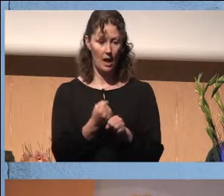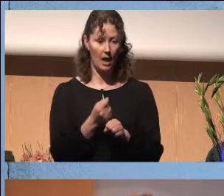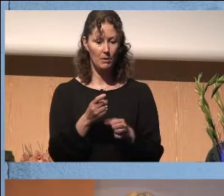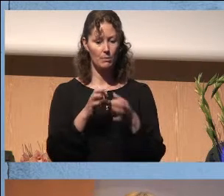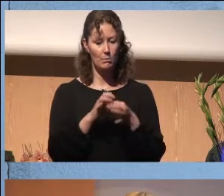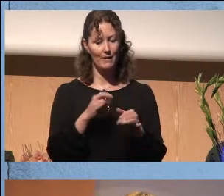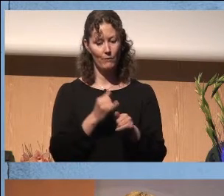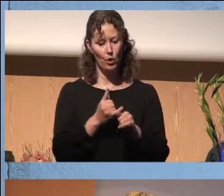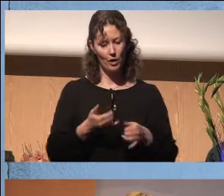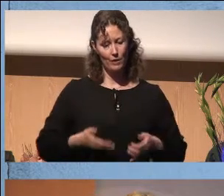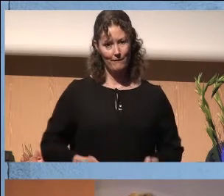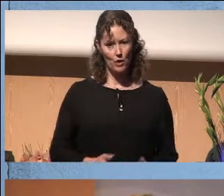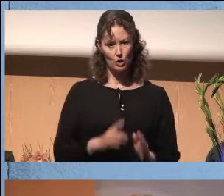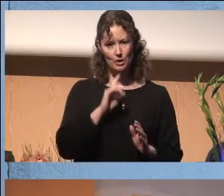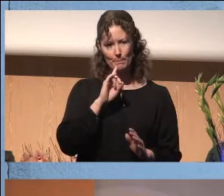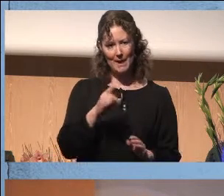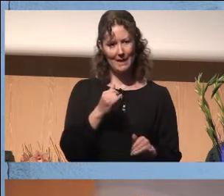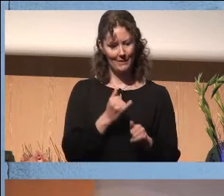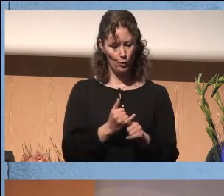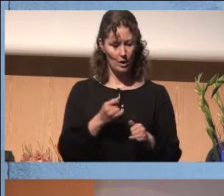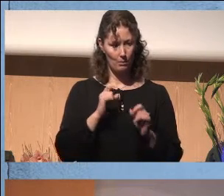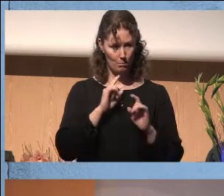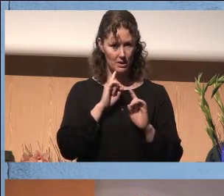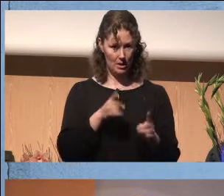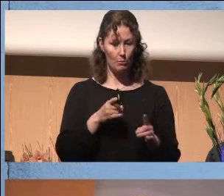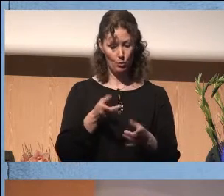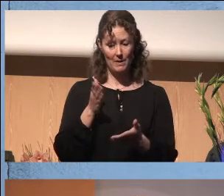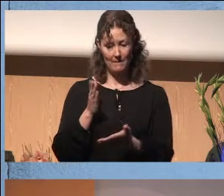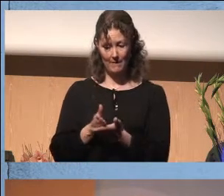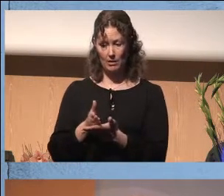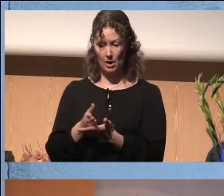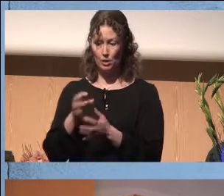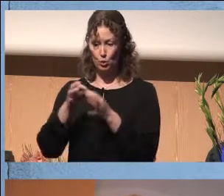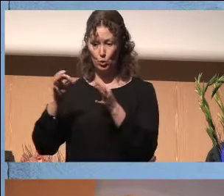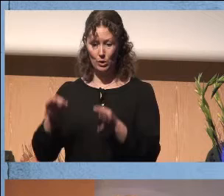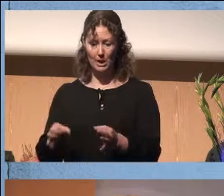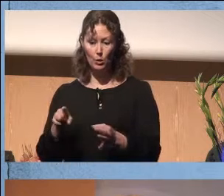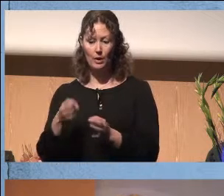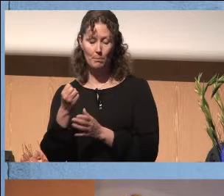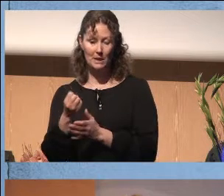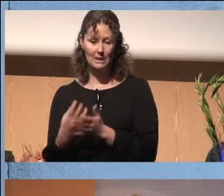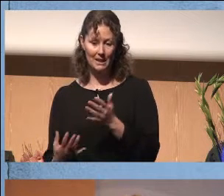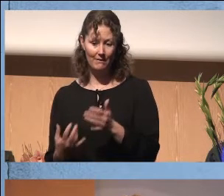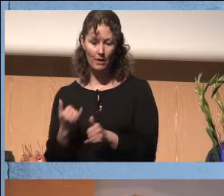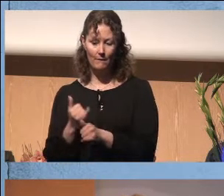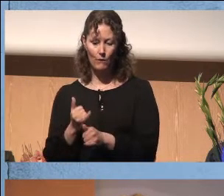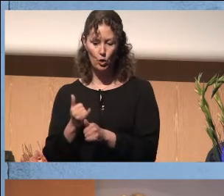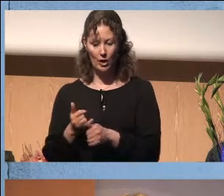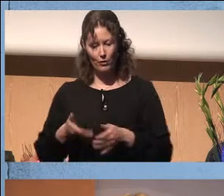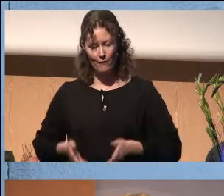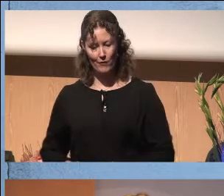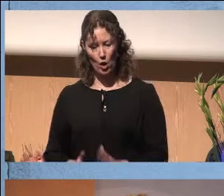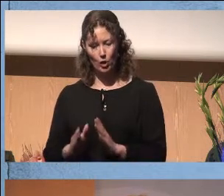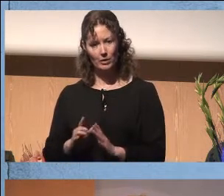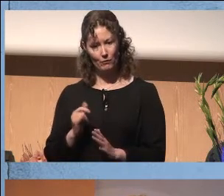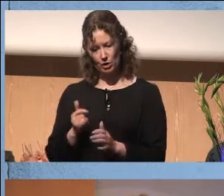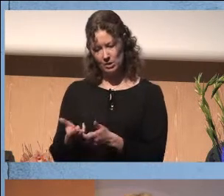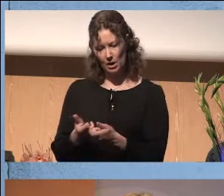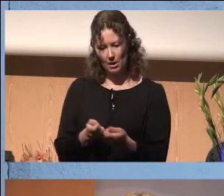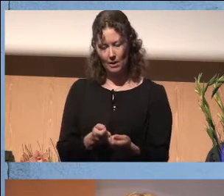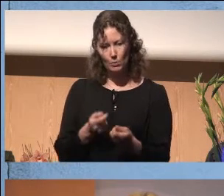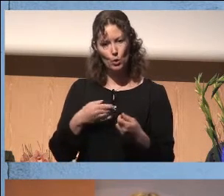hvordan fødselsmeldingen ble skapt. Den vedtatt I Stortinget og beskriver hvordan fødene skal tas imot